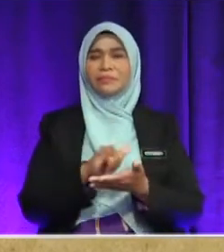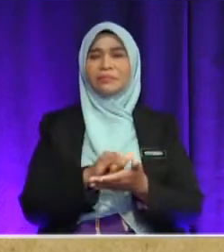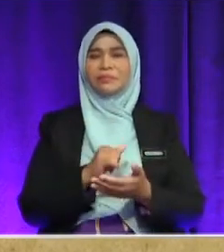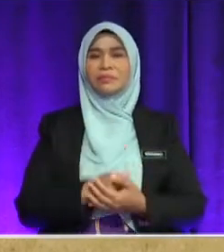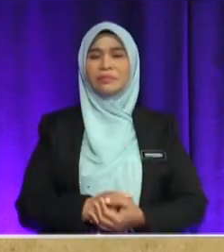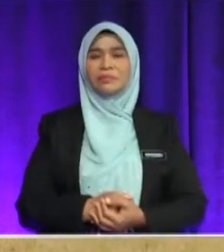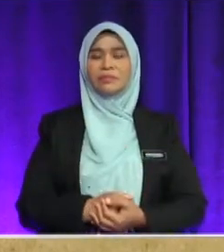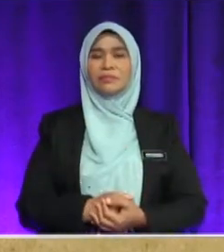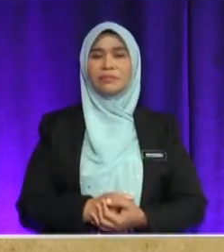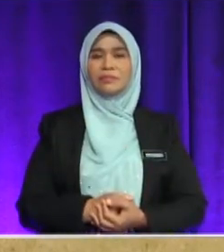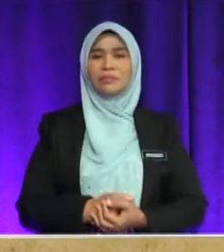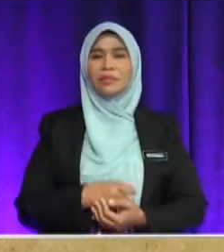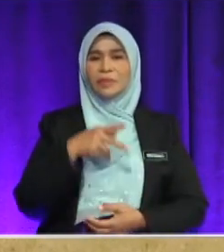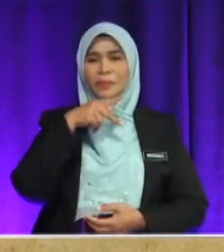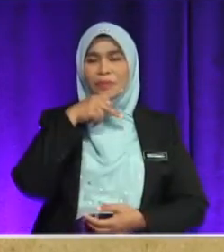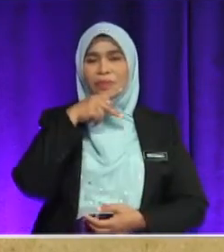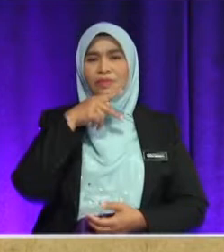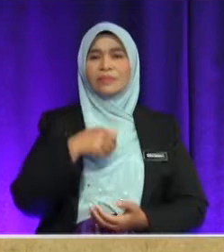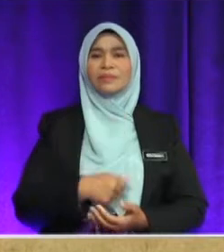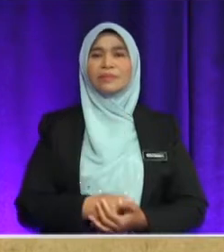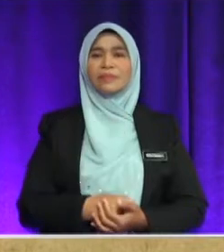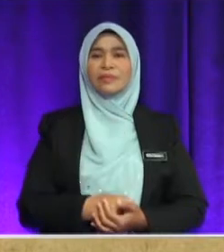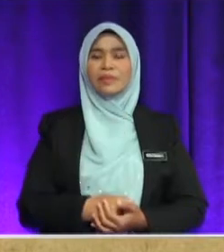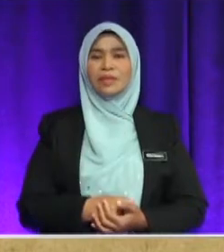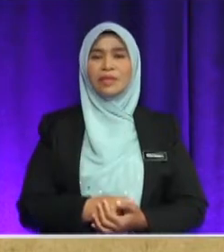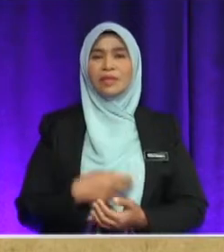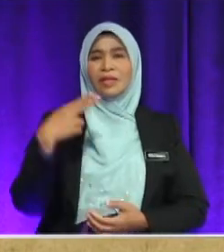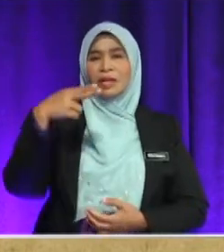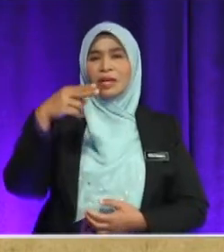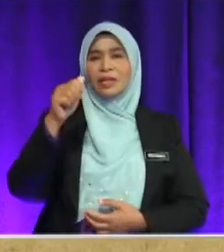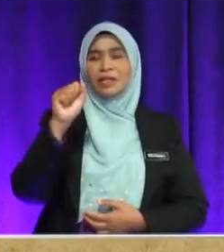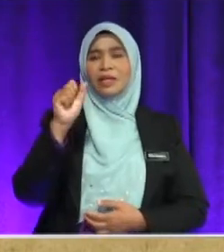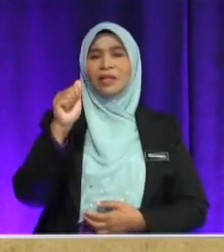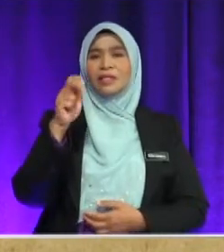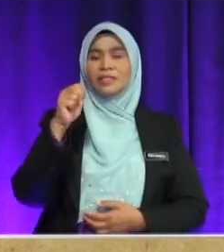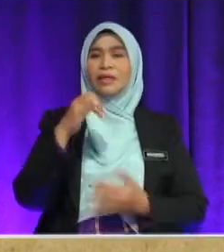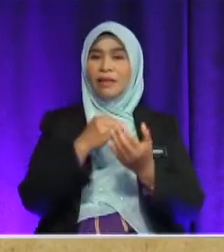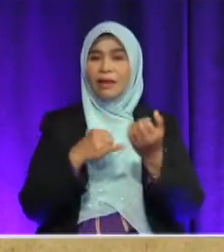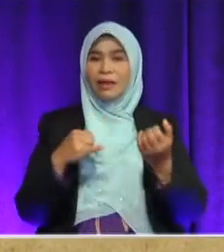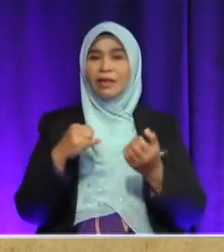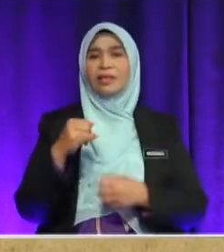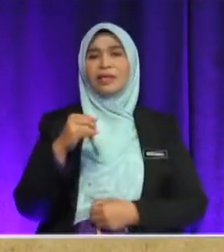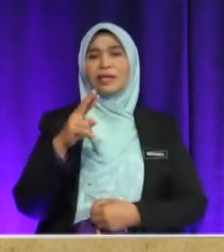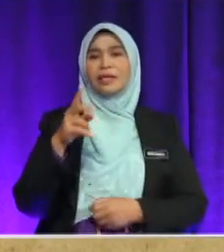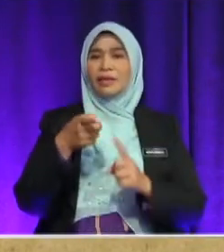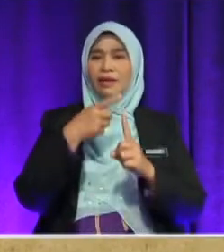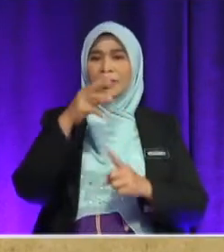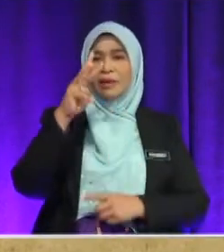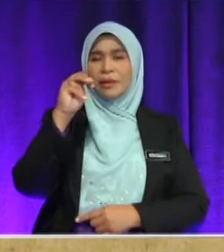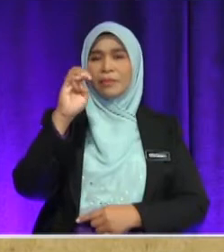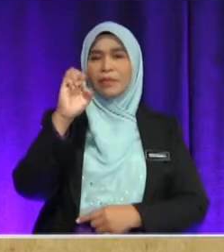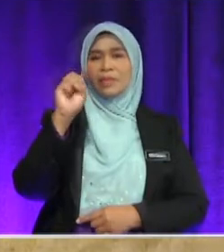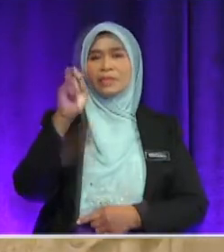oke Putri Liana hai hahaha channel banyol dari musik dari musisi